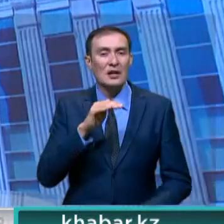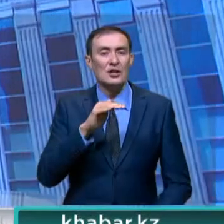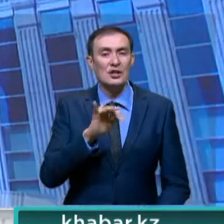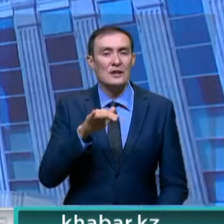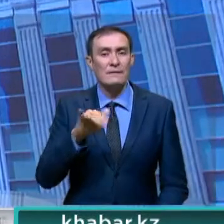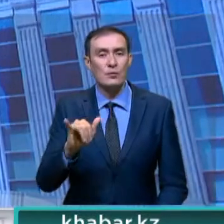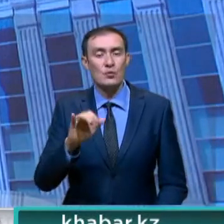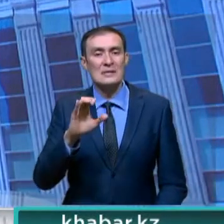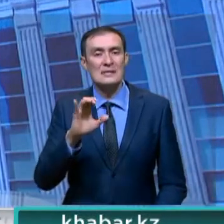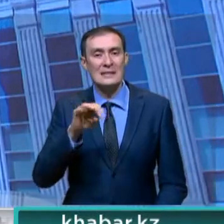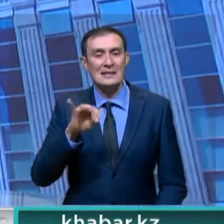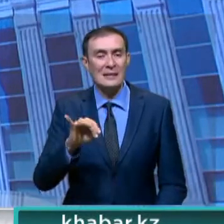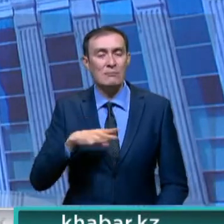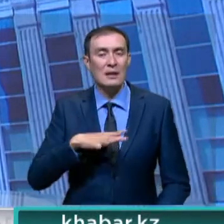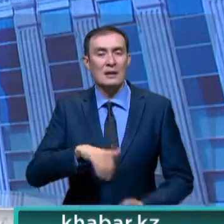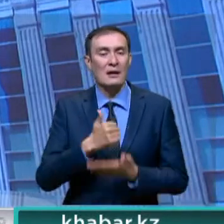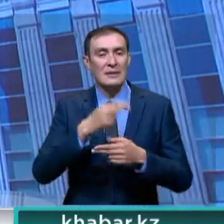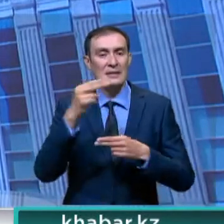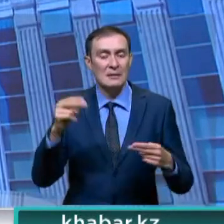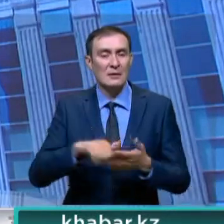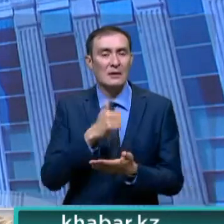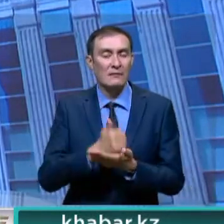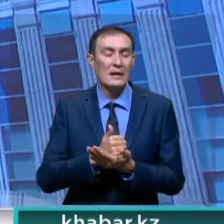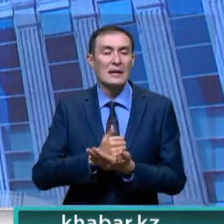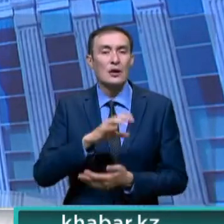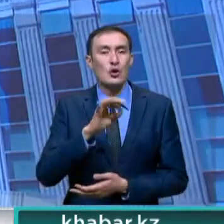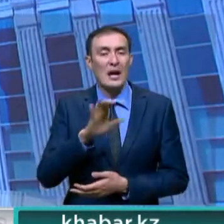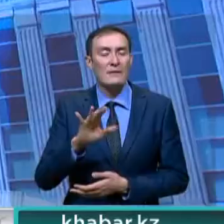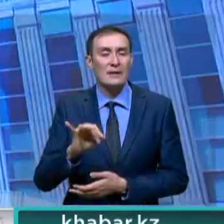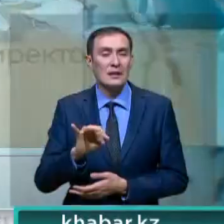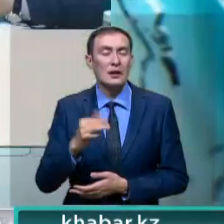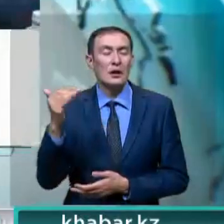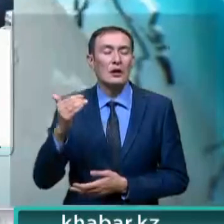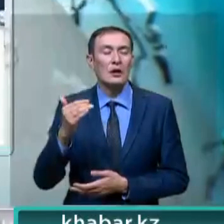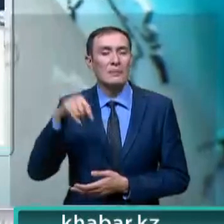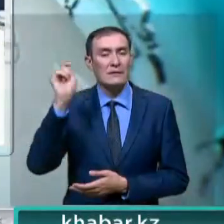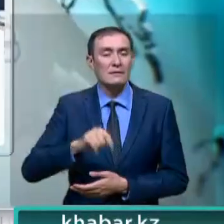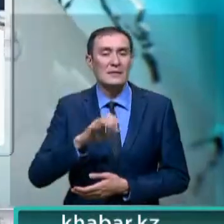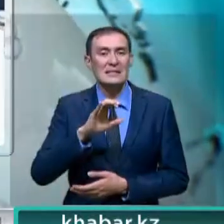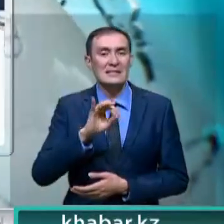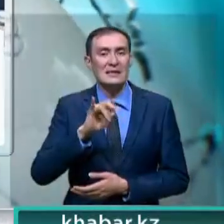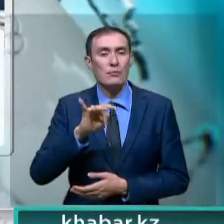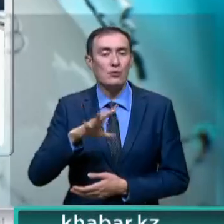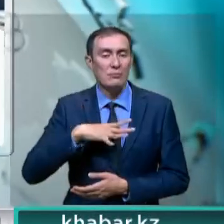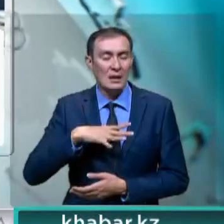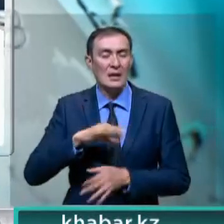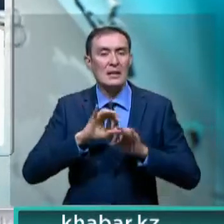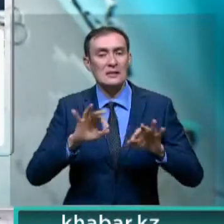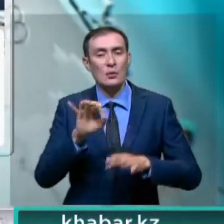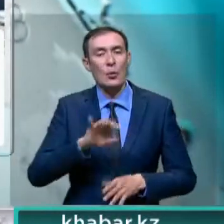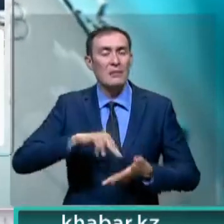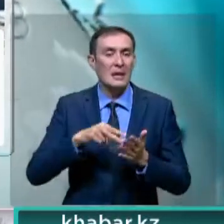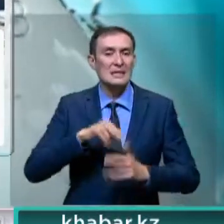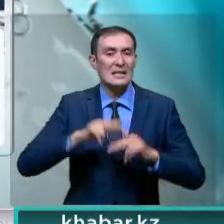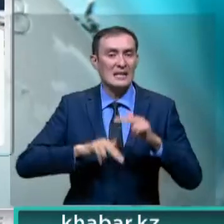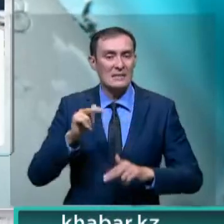стали главной темой встречи Касым Жомарта Токаева и главы сингапурской компании Сурбана Джуронг. Вонг Хьянг Файна рассказал президенту о планах